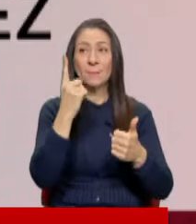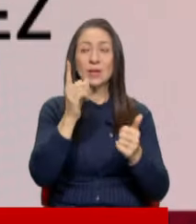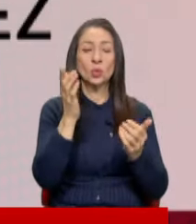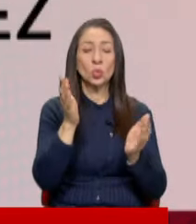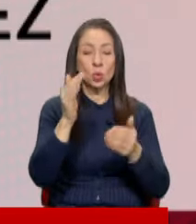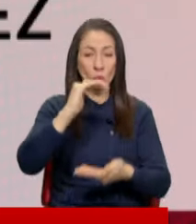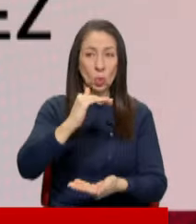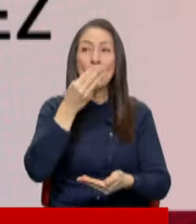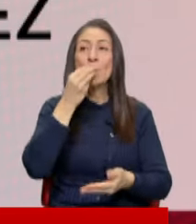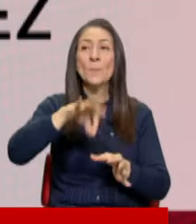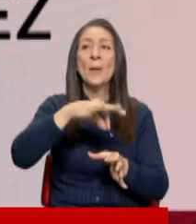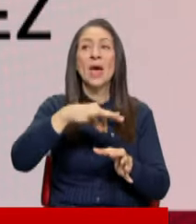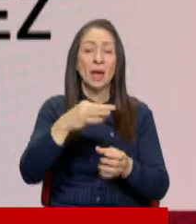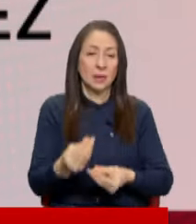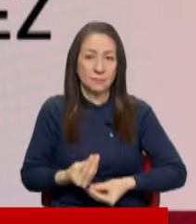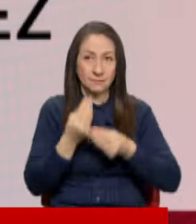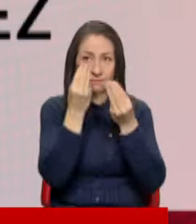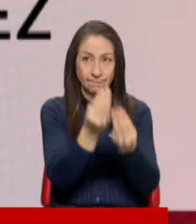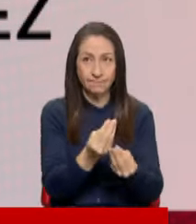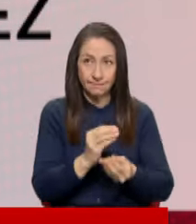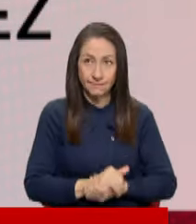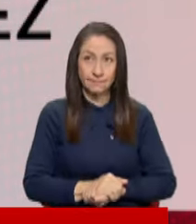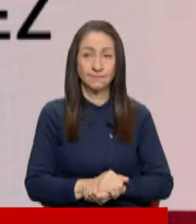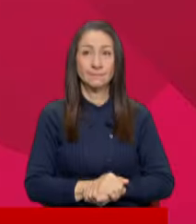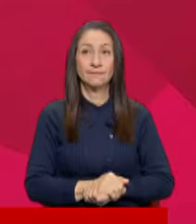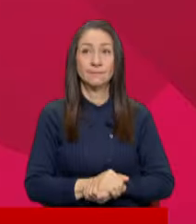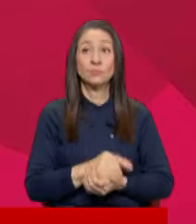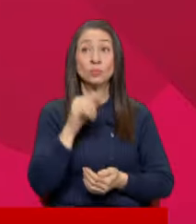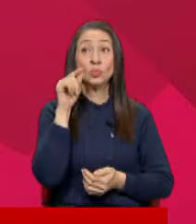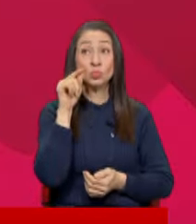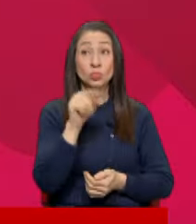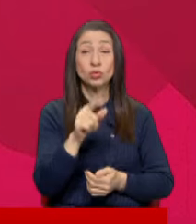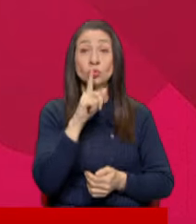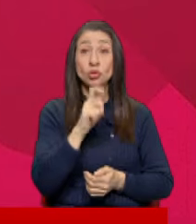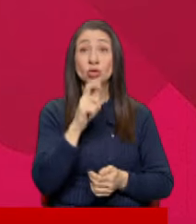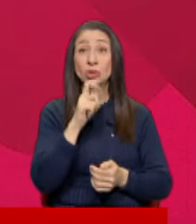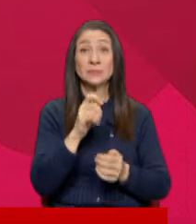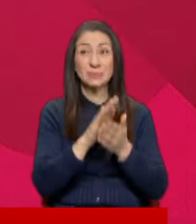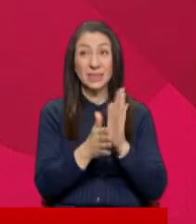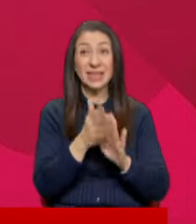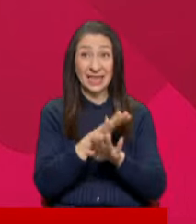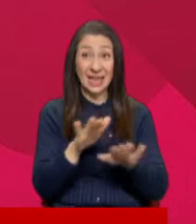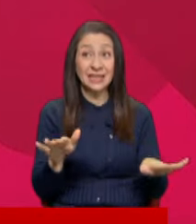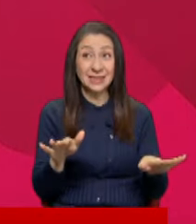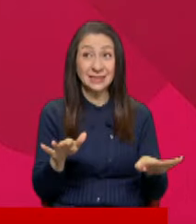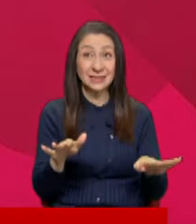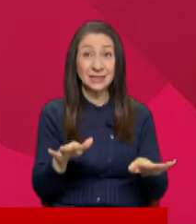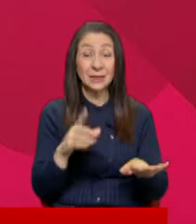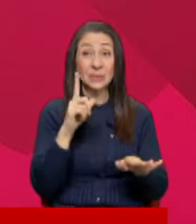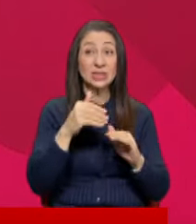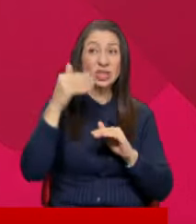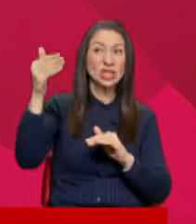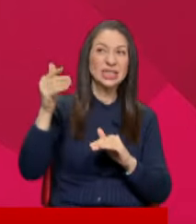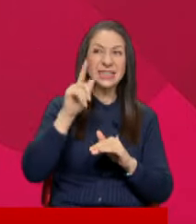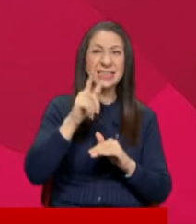kutu bebek maması ihtiyacını karşılıyor olacağız Bu vaatlerim bitirirken bir dış